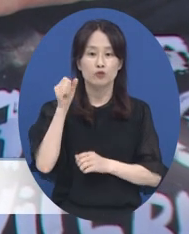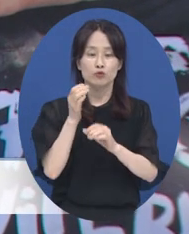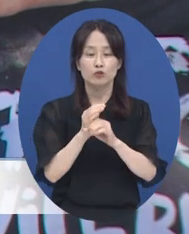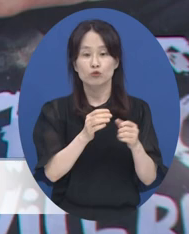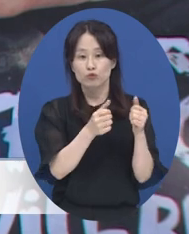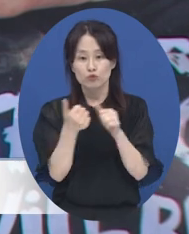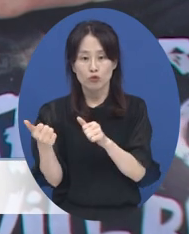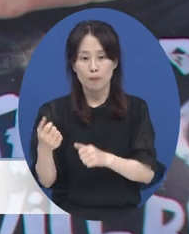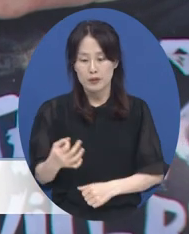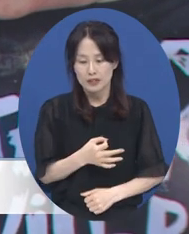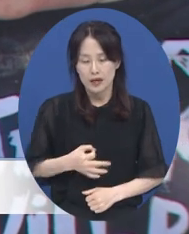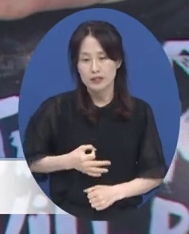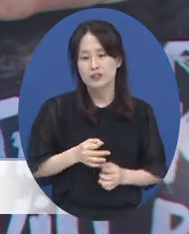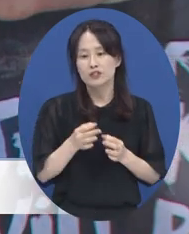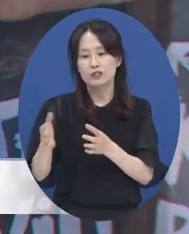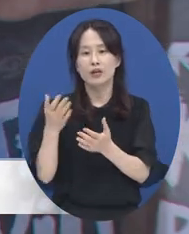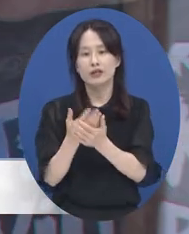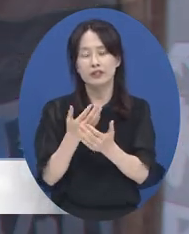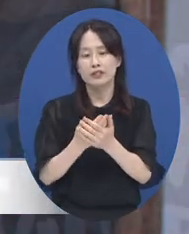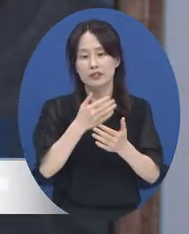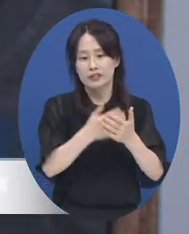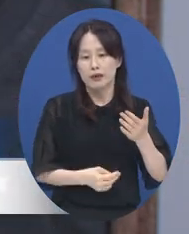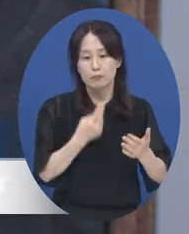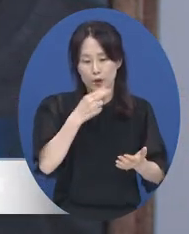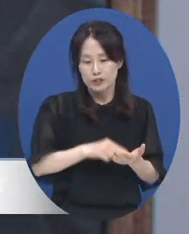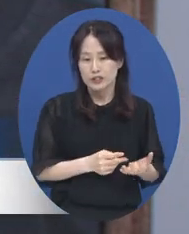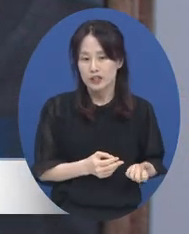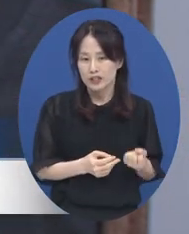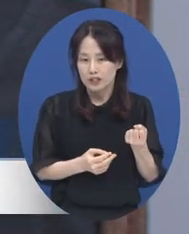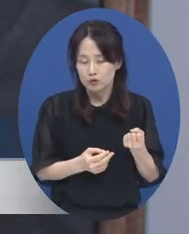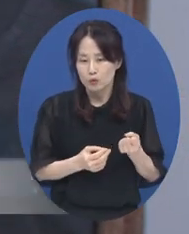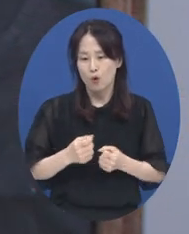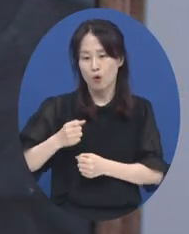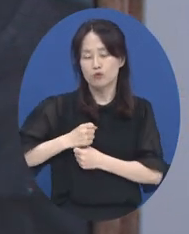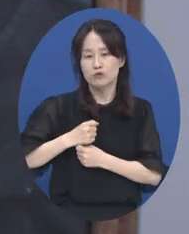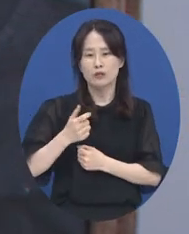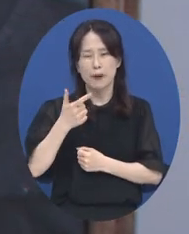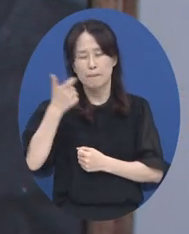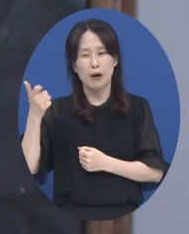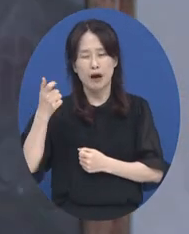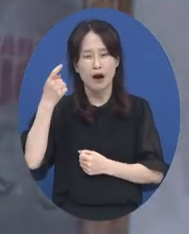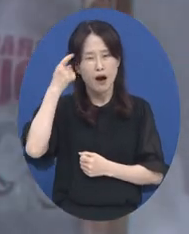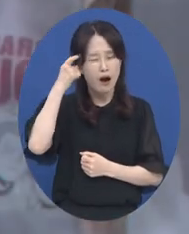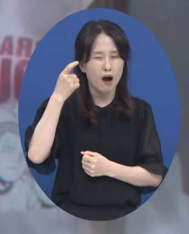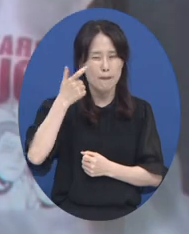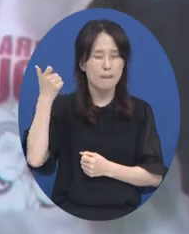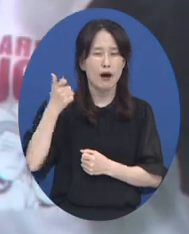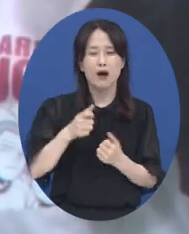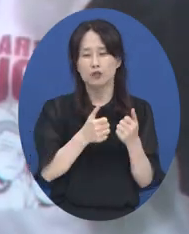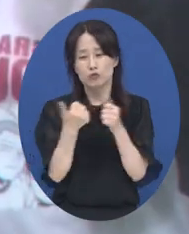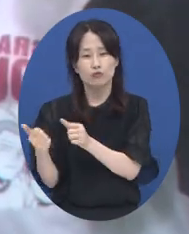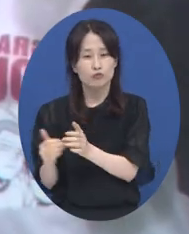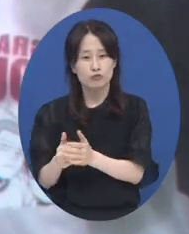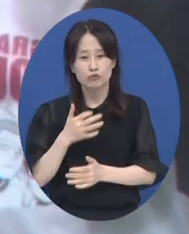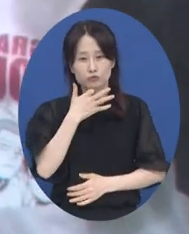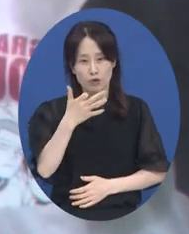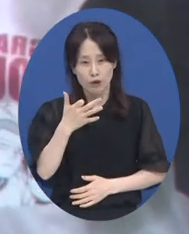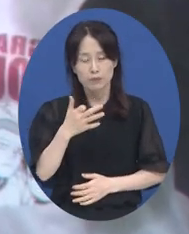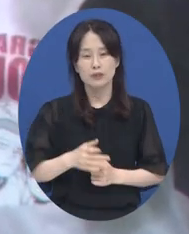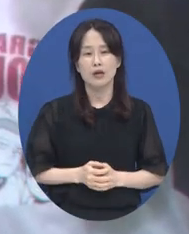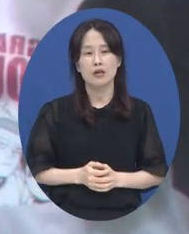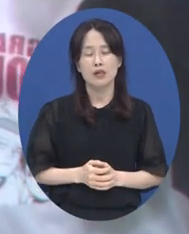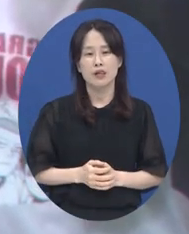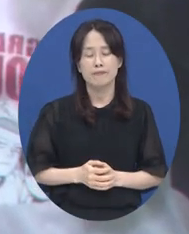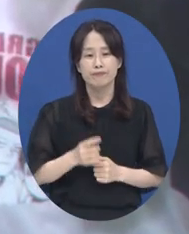시위 도중 죽거든 장기를 기증해달라는 유서를 품은 채 군경이 쏜 총에 머리를 맞고 숨진